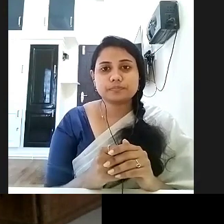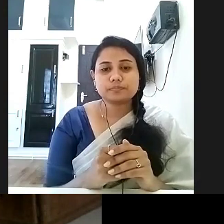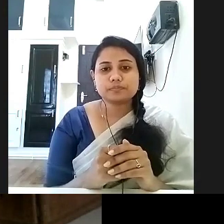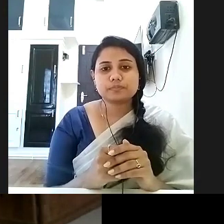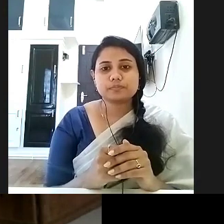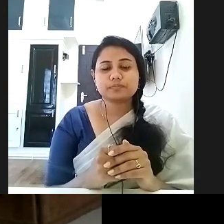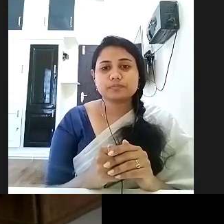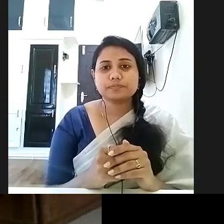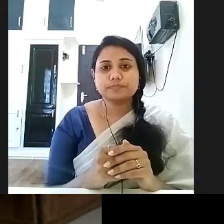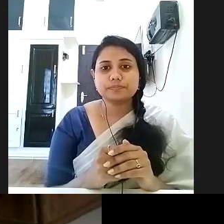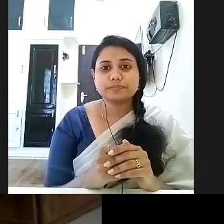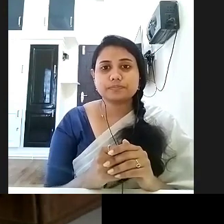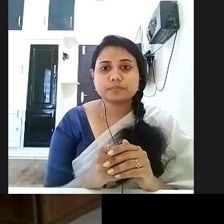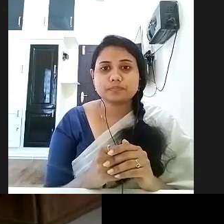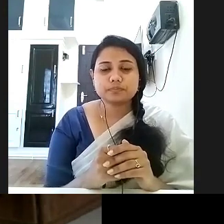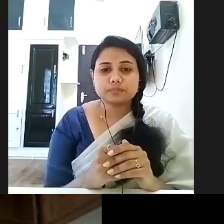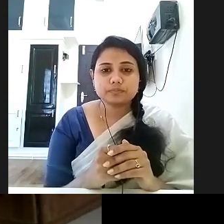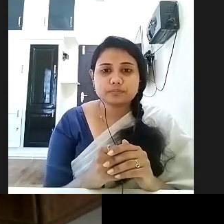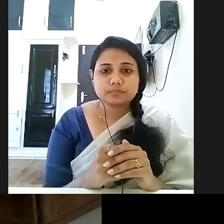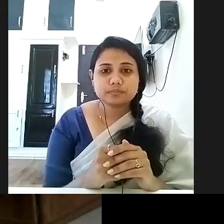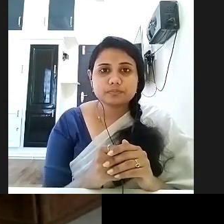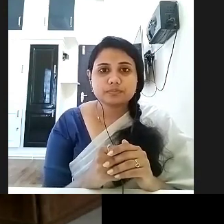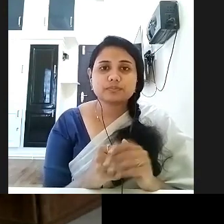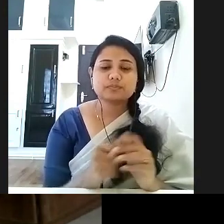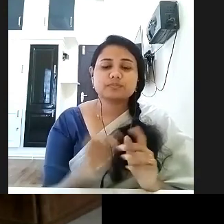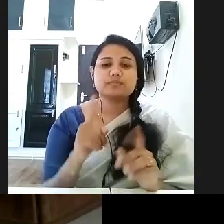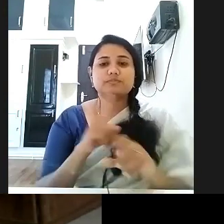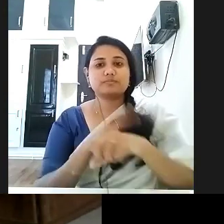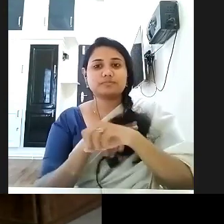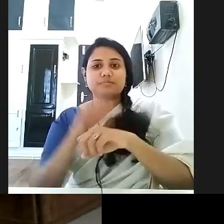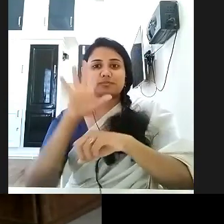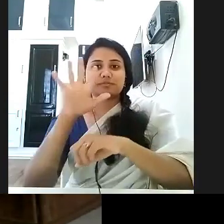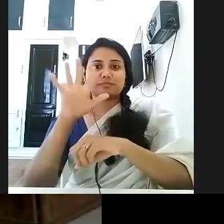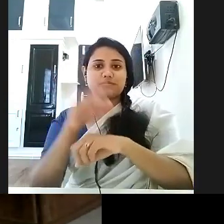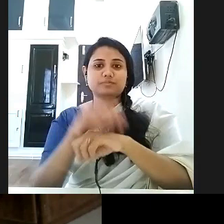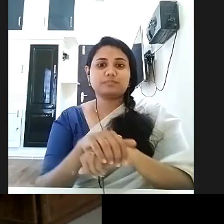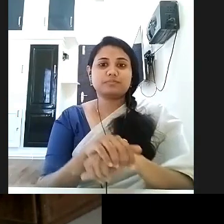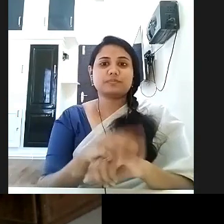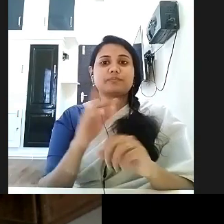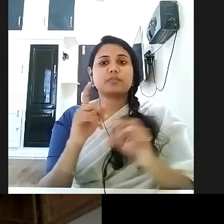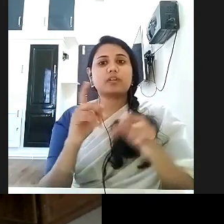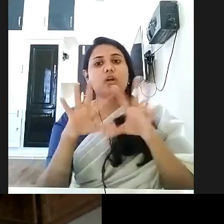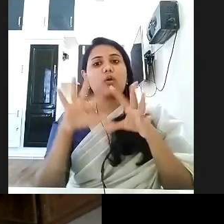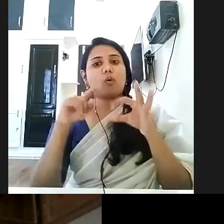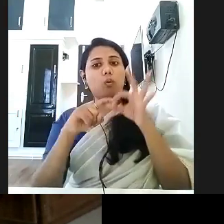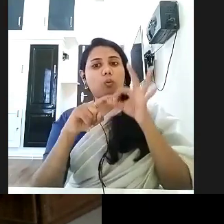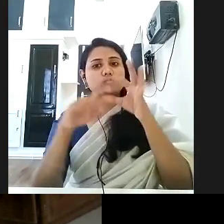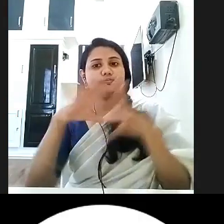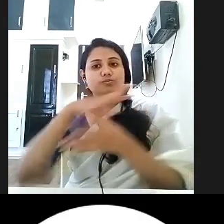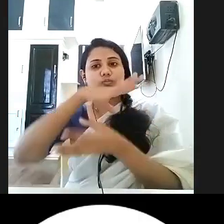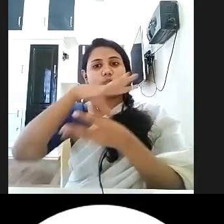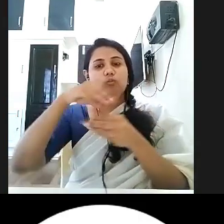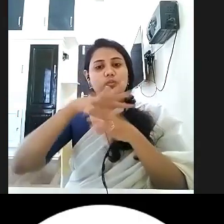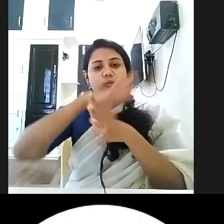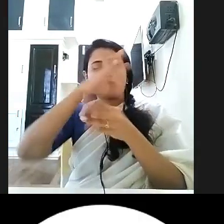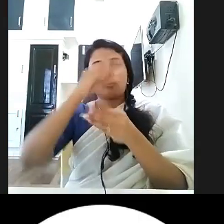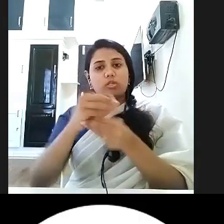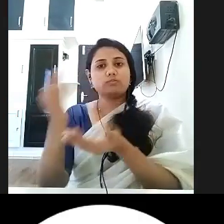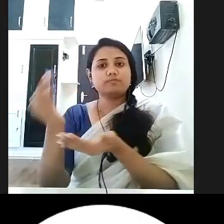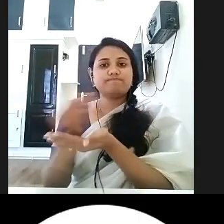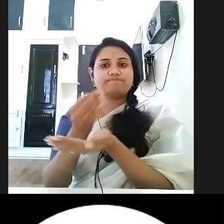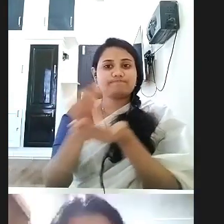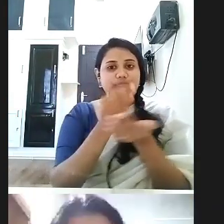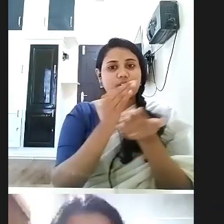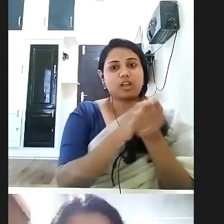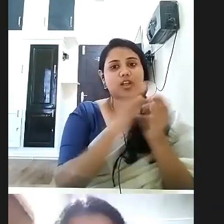മാഡം, അന്നേരം ഓൾറെഡി 5 o'clock ആയി. അന്നേരം ഇനിയുള്ള ക്വസ്റ്റ്യൻസ് ഞാൻ കളക്ട് ചെയ്തിട്ട് മാഡത്തിന് അയച്ചു തരാം. അന്നേരം സമയം പോലെ ഒന്ന് ആൻസർ ചെയ്ത്